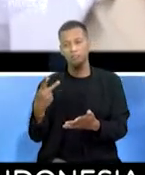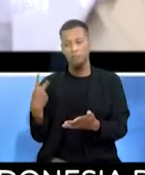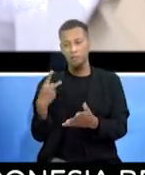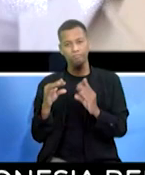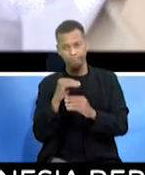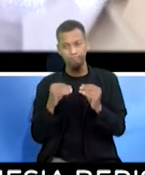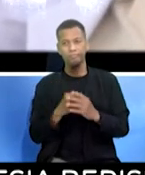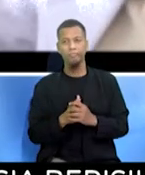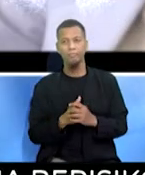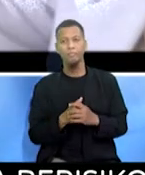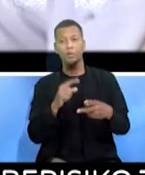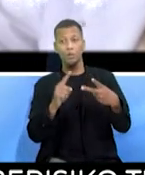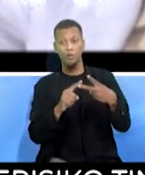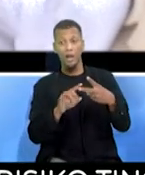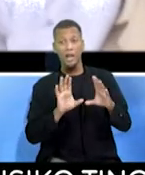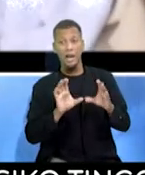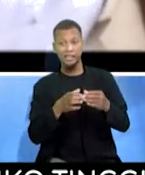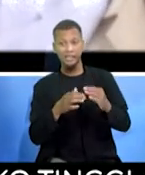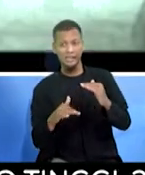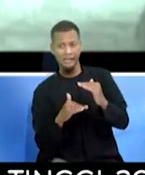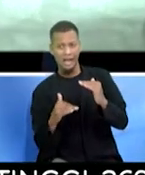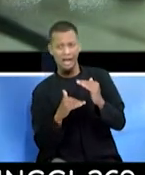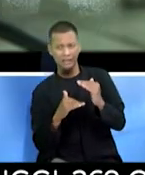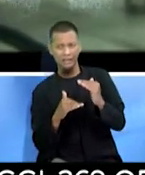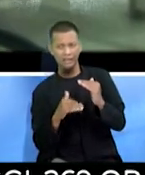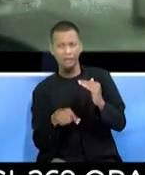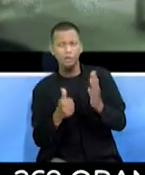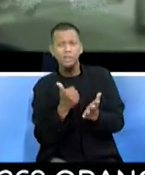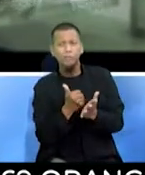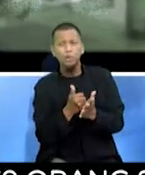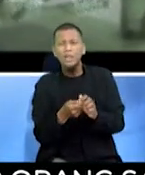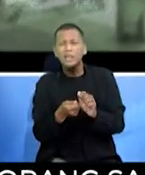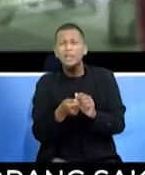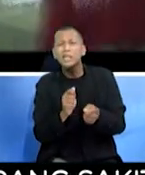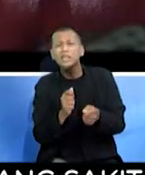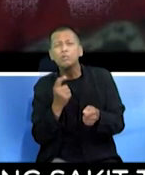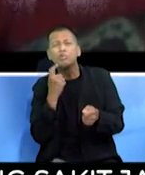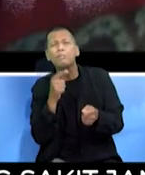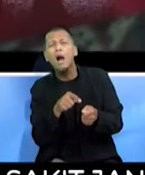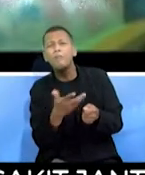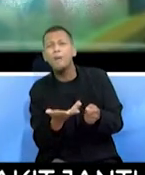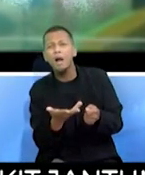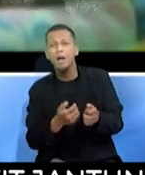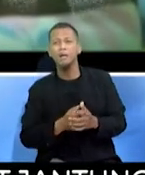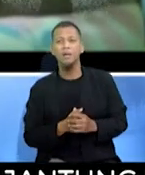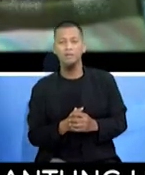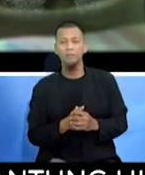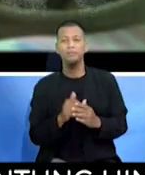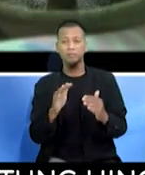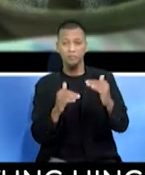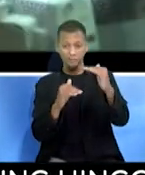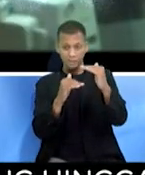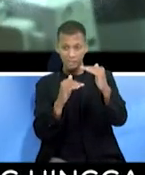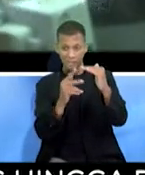ini, sebetulnya kalau kita lihat sebetulnya apa sih yang diuji cobakan gitu ya. Yang diuji cobakan adalah standar yang sudah ditetapkan,